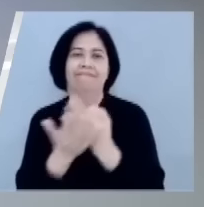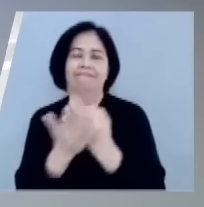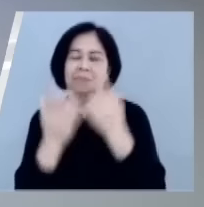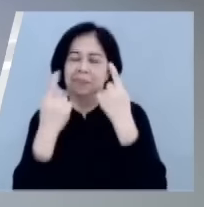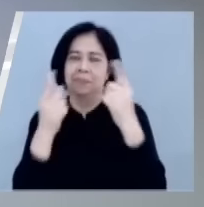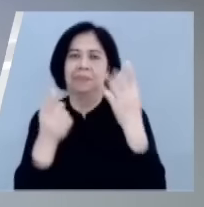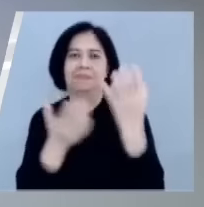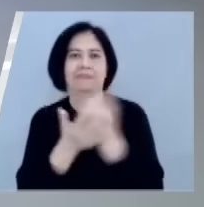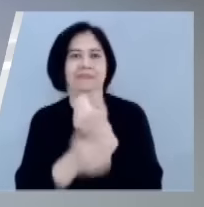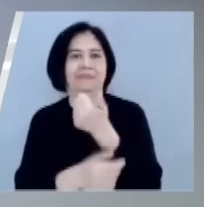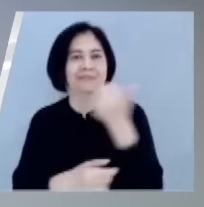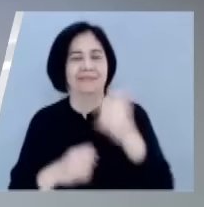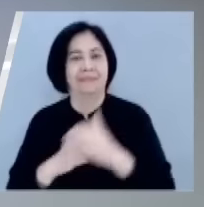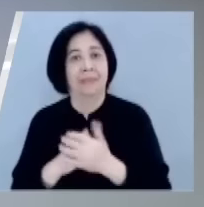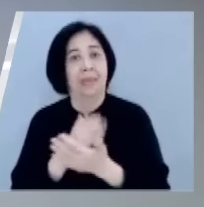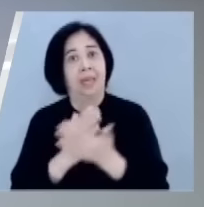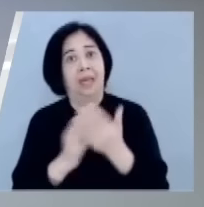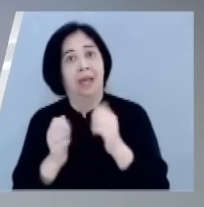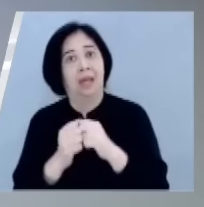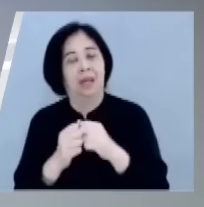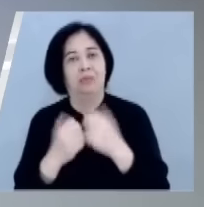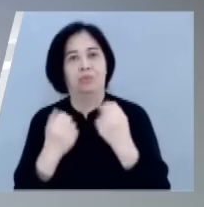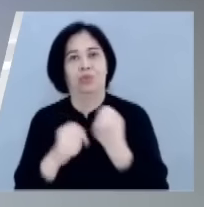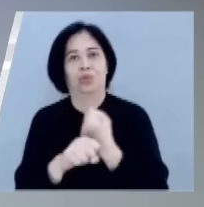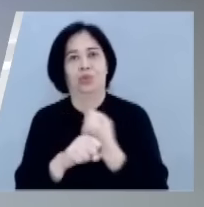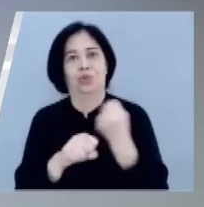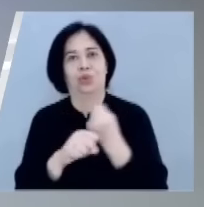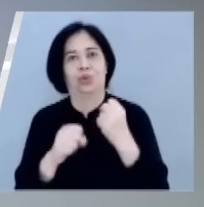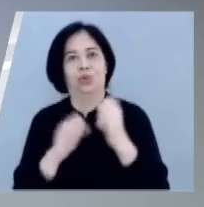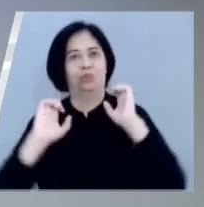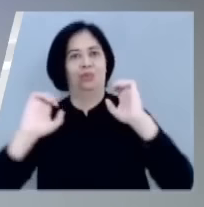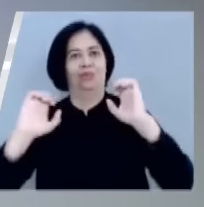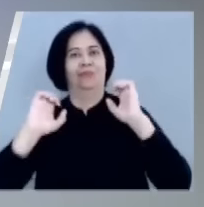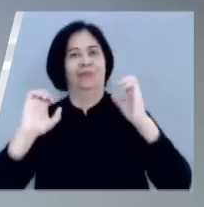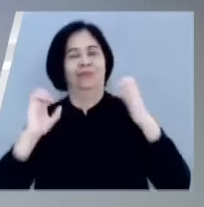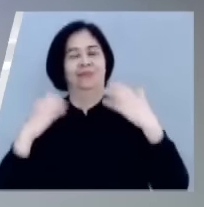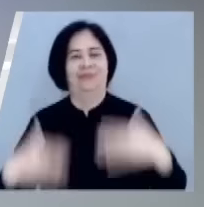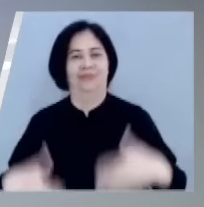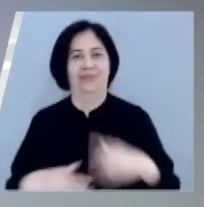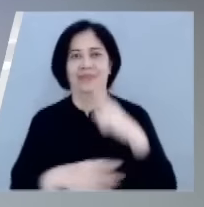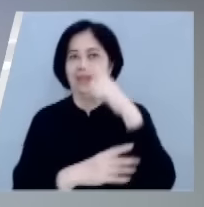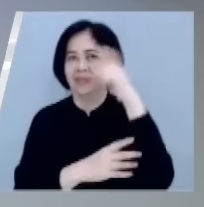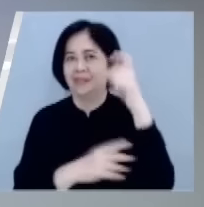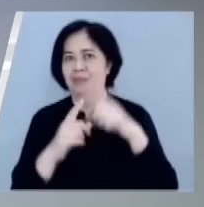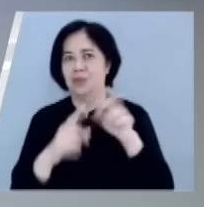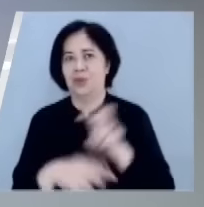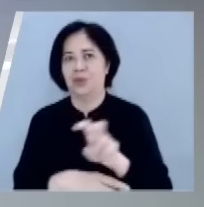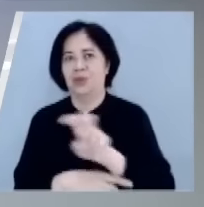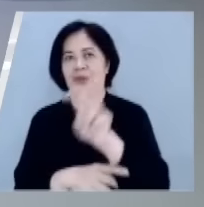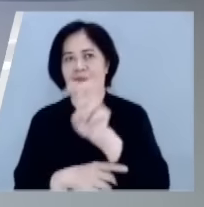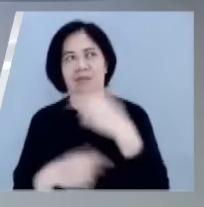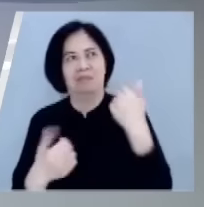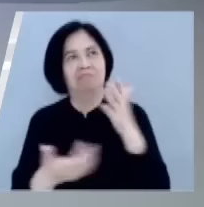ilan. Meron ding going strong sa kanilang fitness journey at pangarap na travel na napupuntahan na. Pero higit